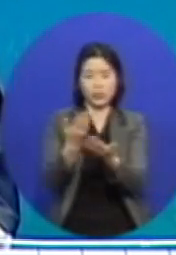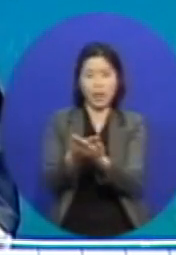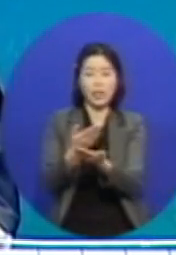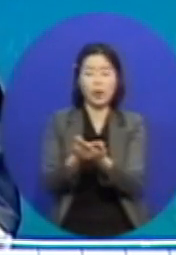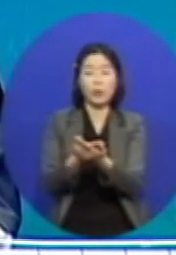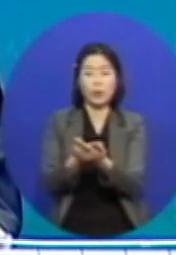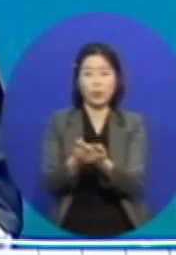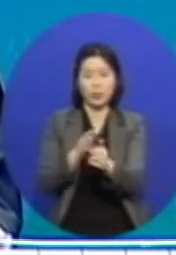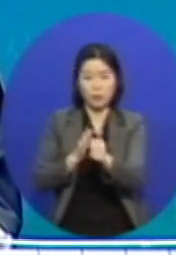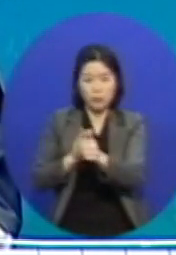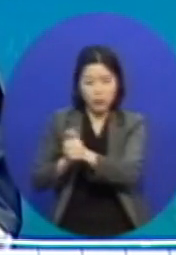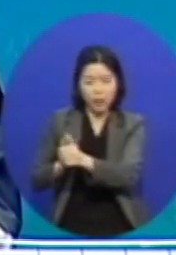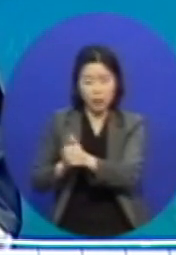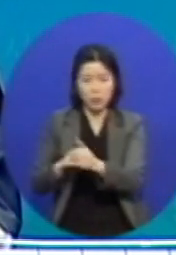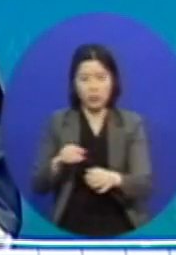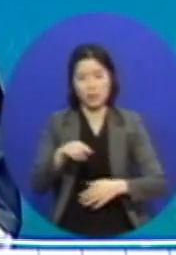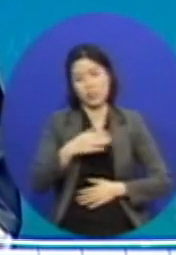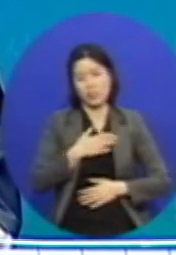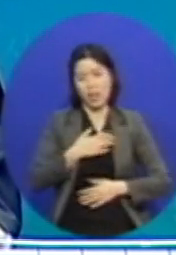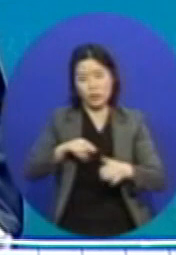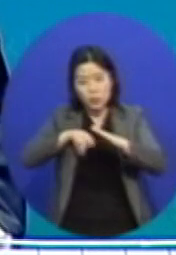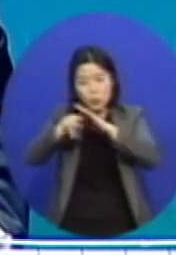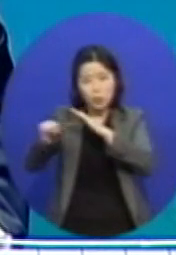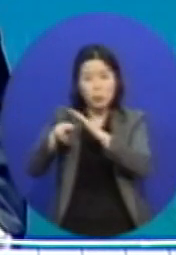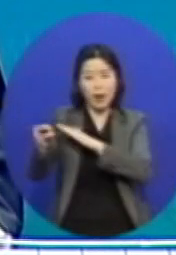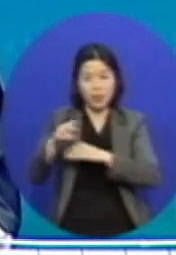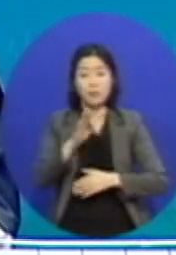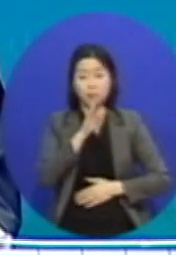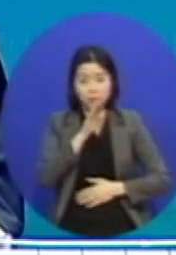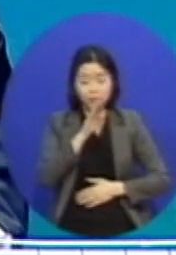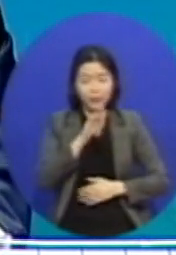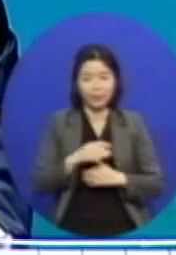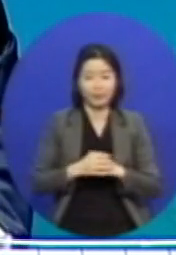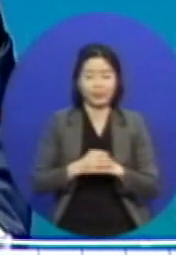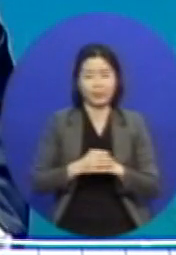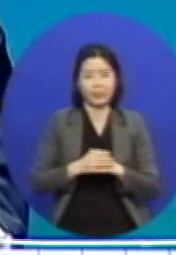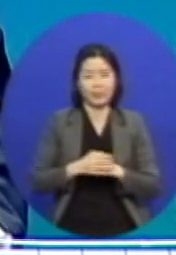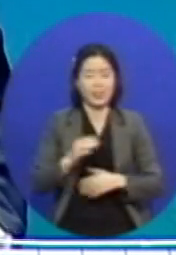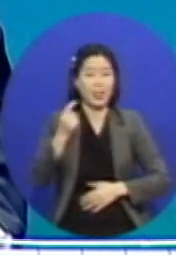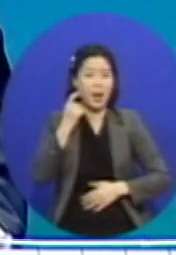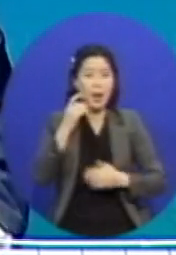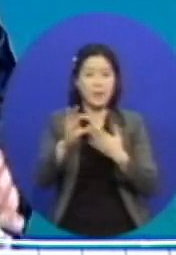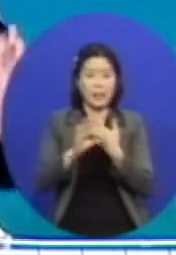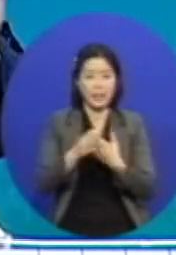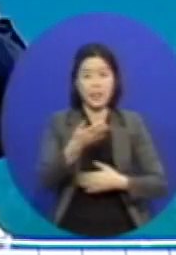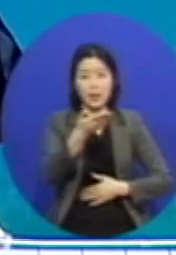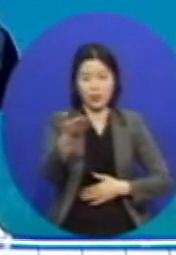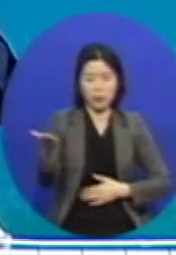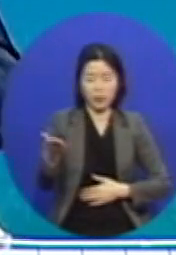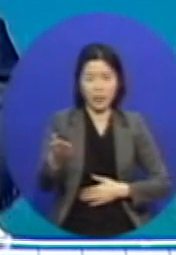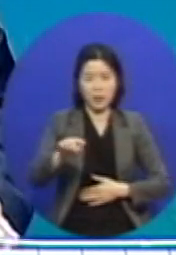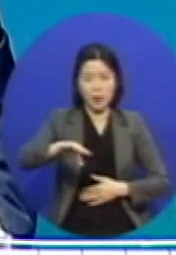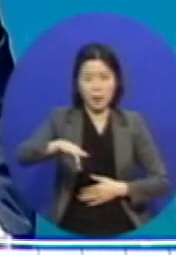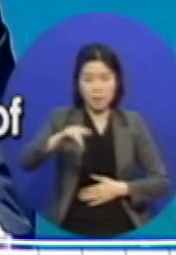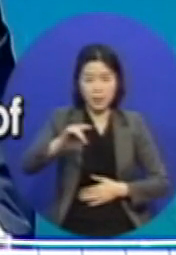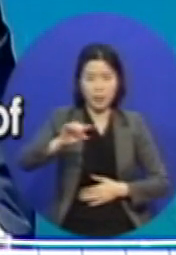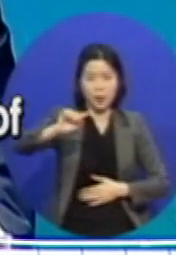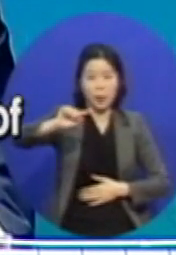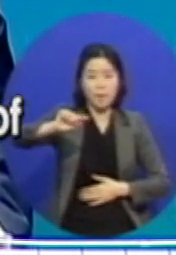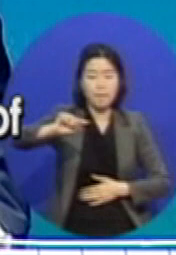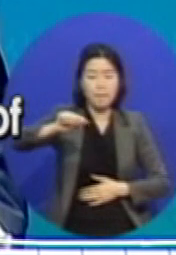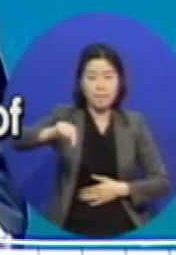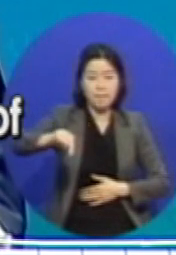여러분들이 도망 다닐 수밖에 없는 거죠 그런데 제가 만약에 여러분에게 100억을 드리고